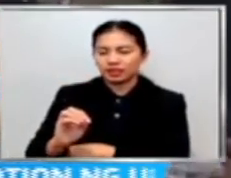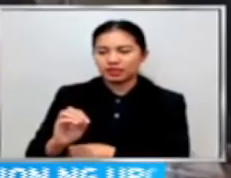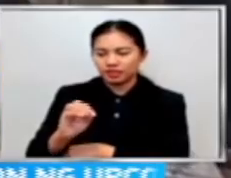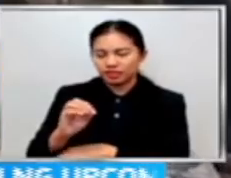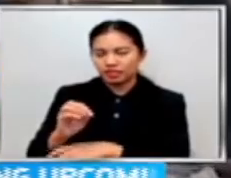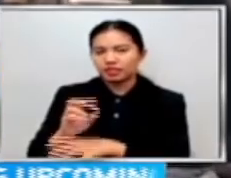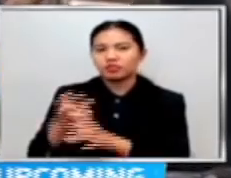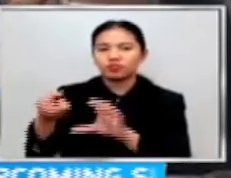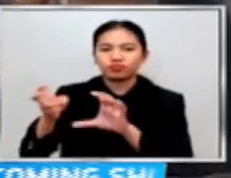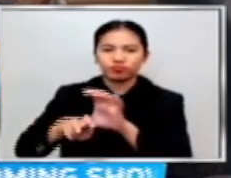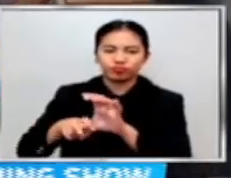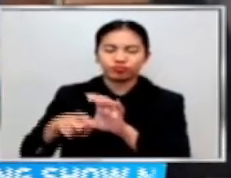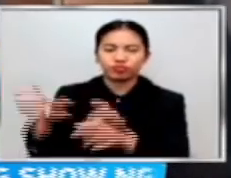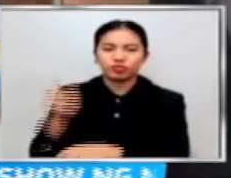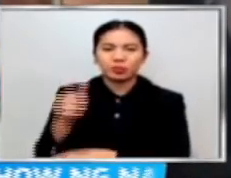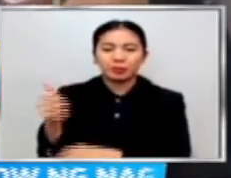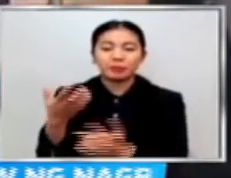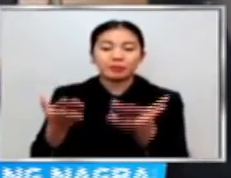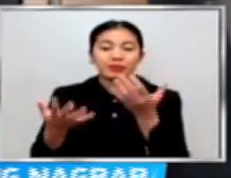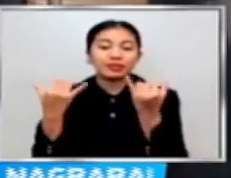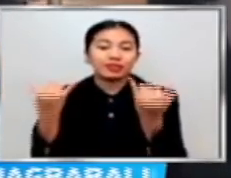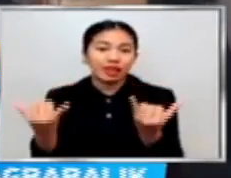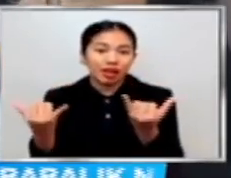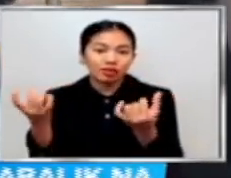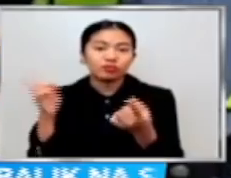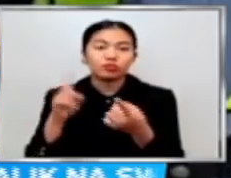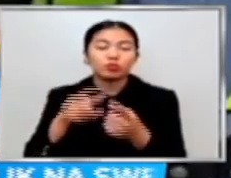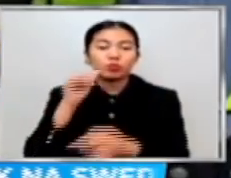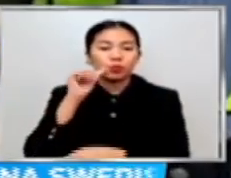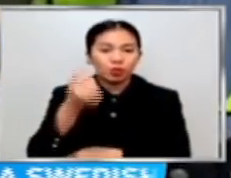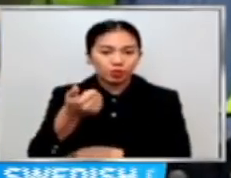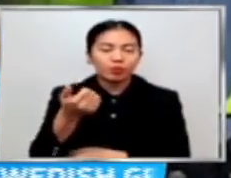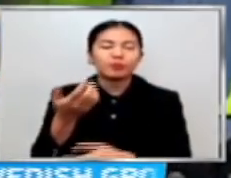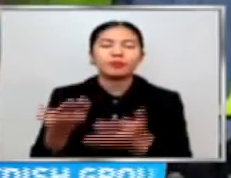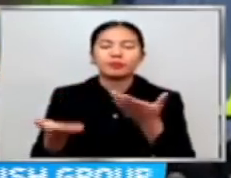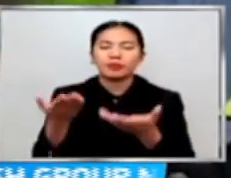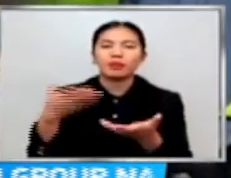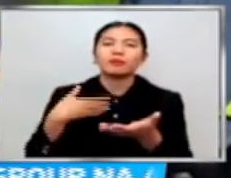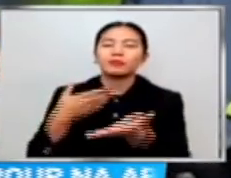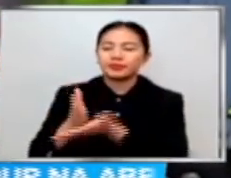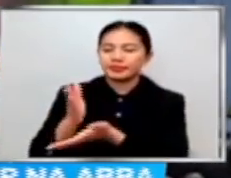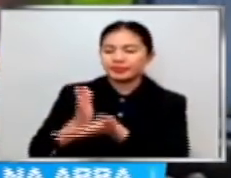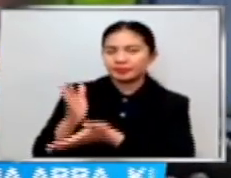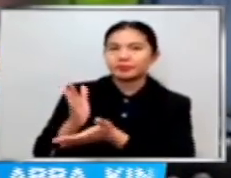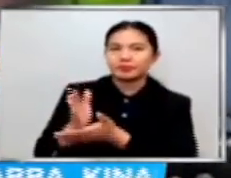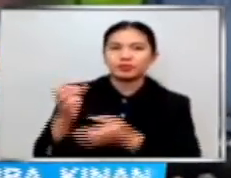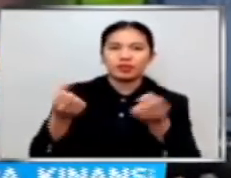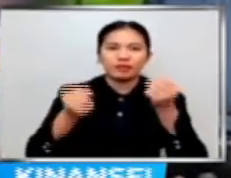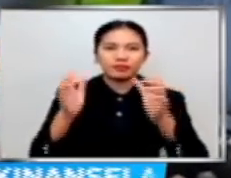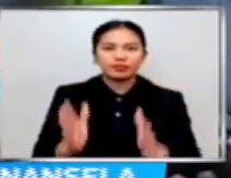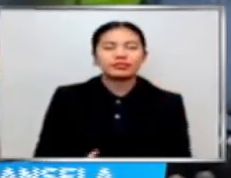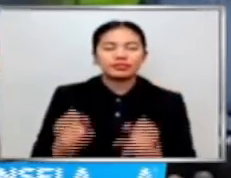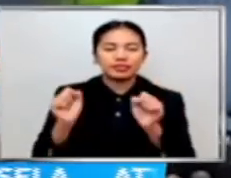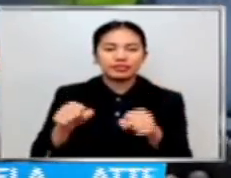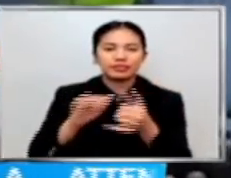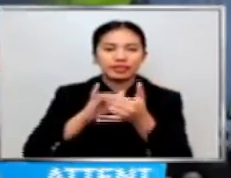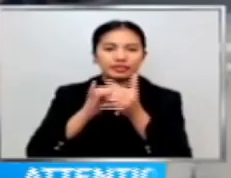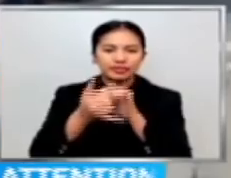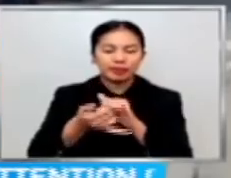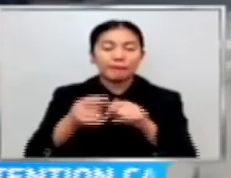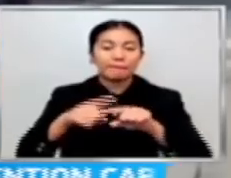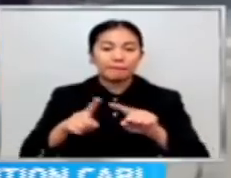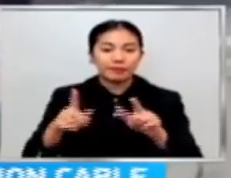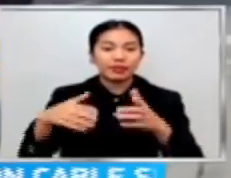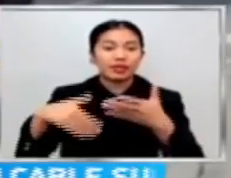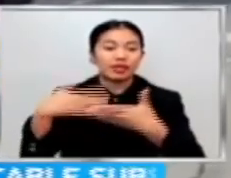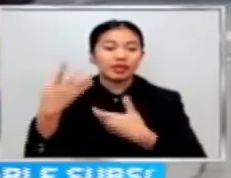ngayon o baka hanggang bukas ay bibigyan nila ng pagkakataon na makapag-adjust, pero sa mga susunod na araw ay titiketan na